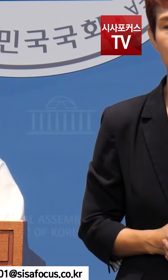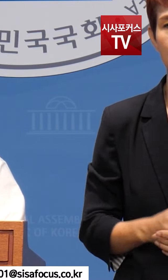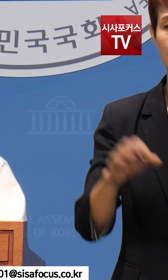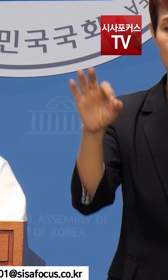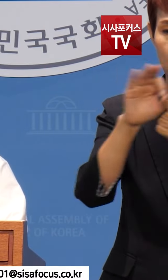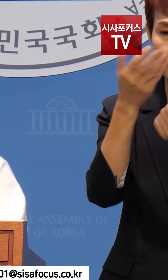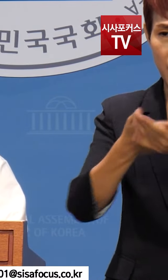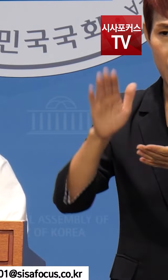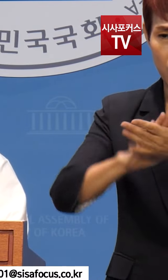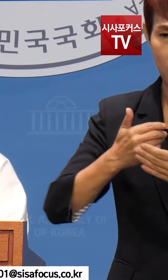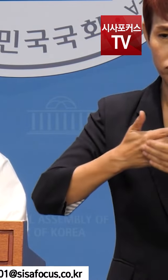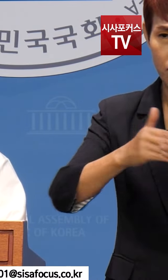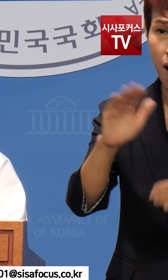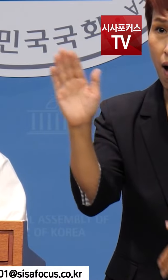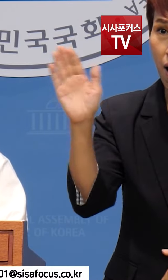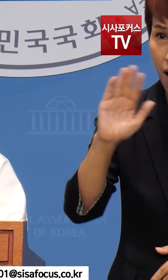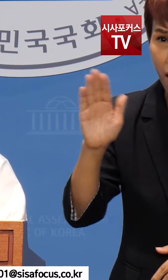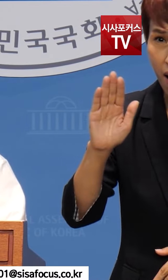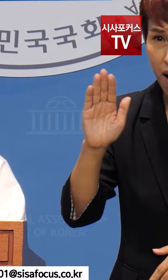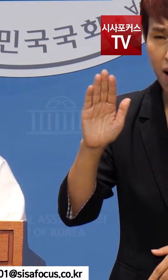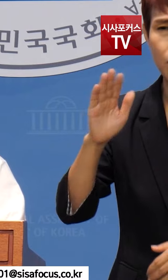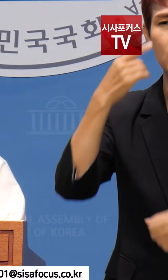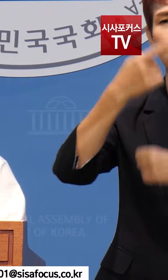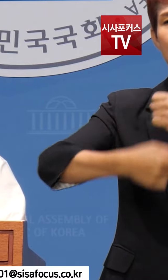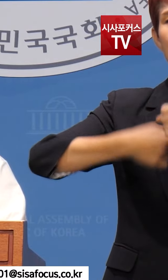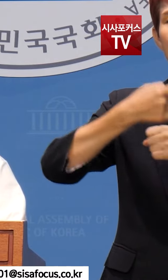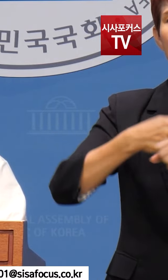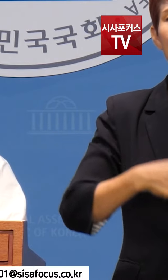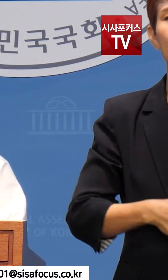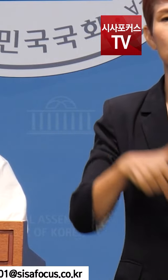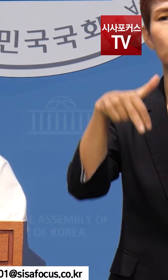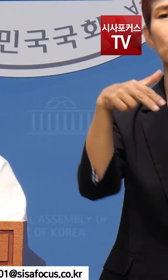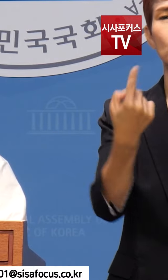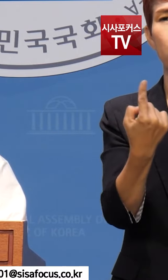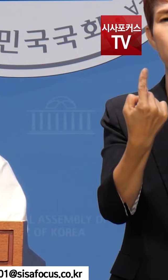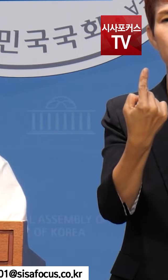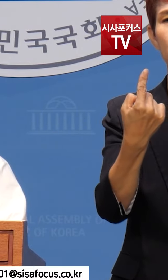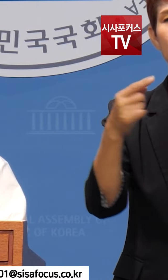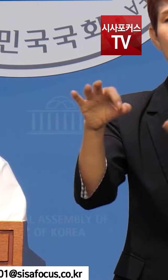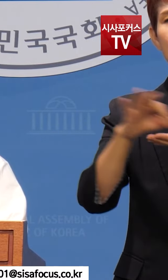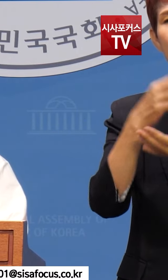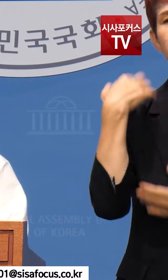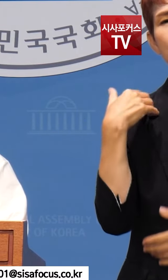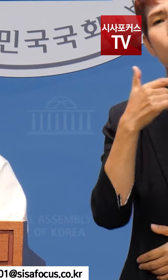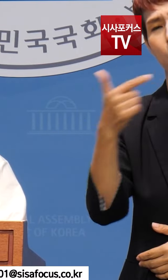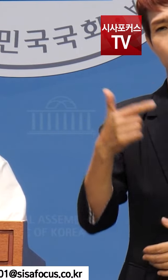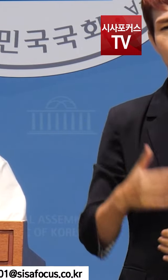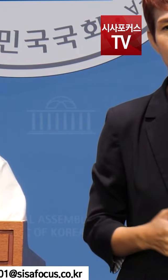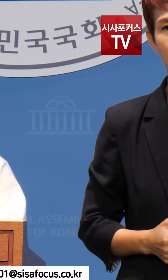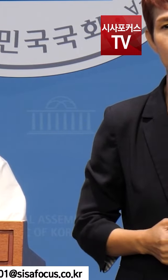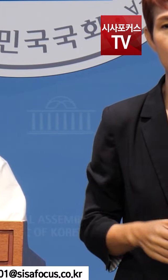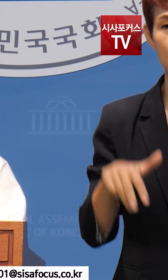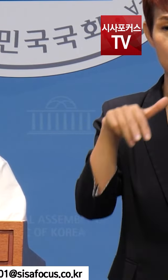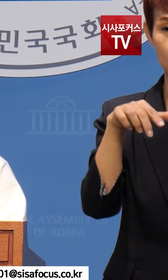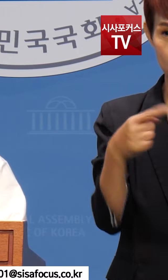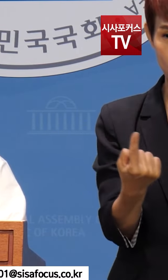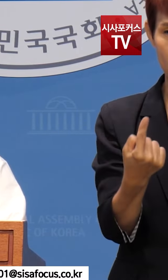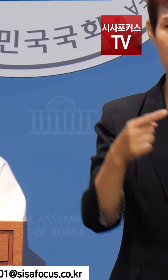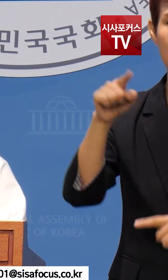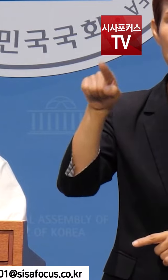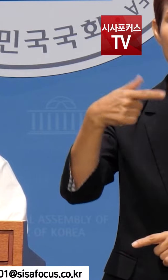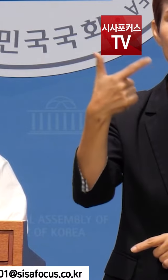연금개혁을 단행하지 않으면 한 해에 50조 원씩 재정 부담이 늘어나게 되어 1초에 160만